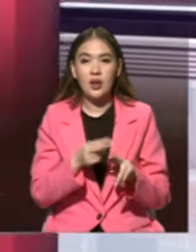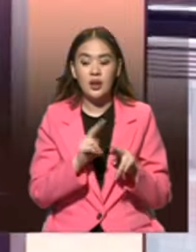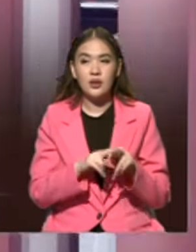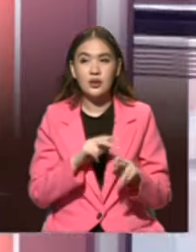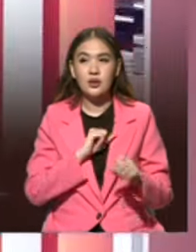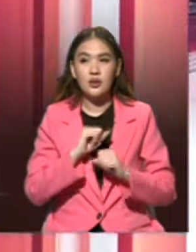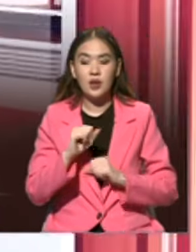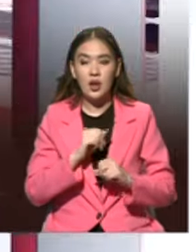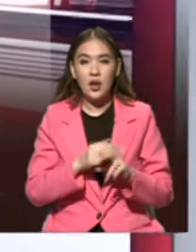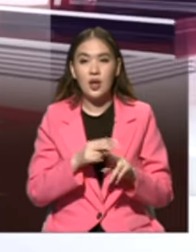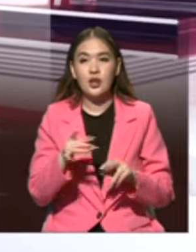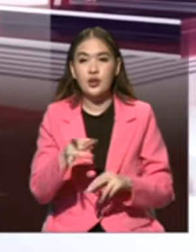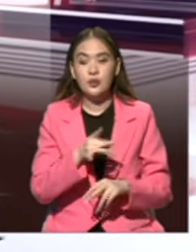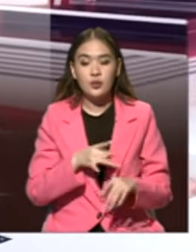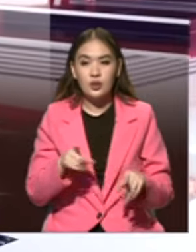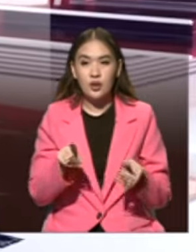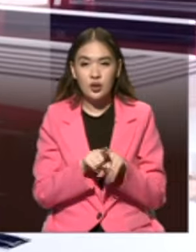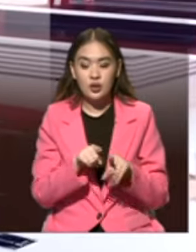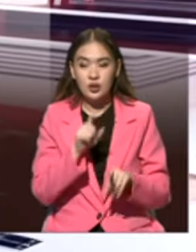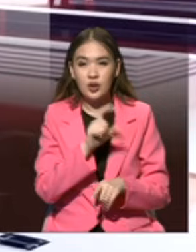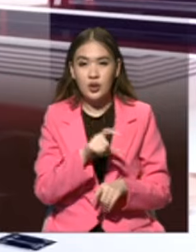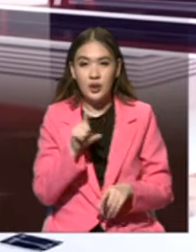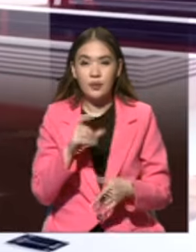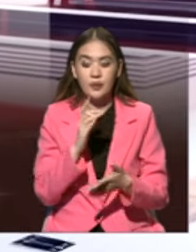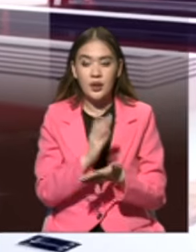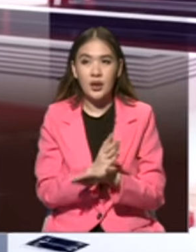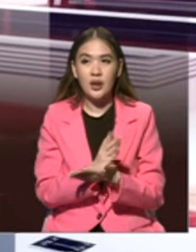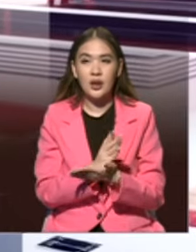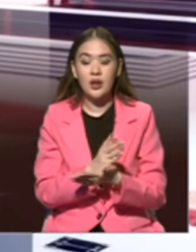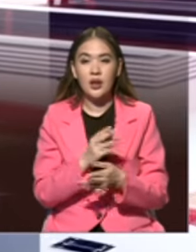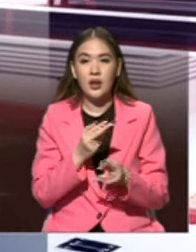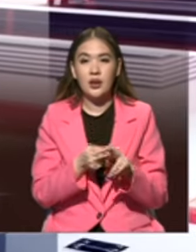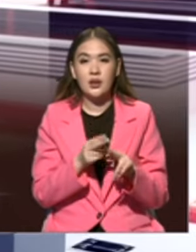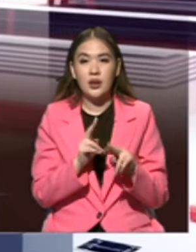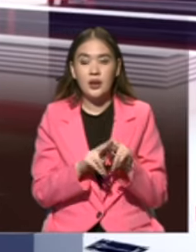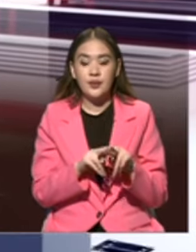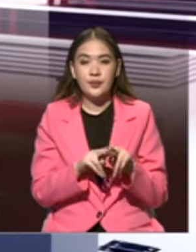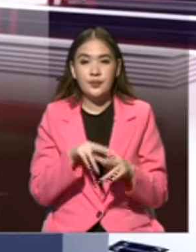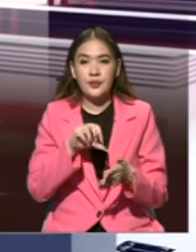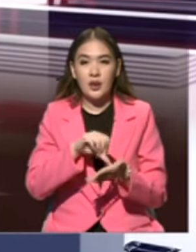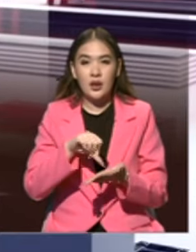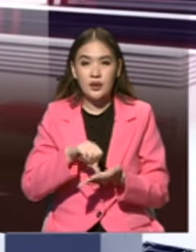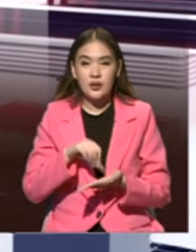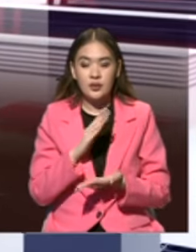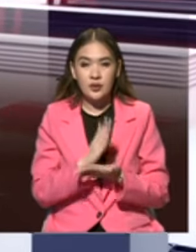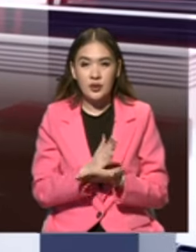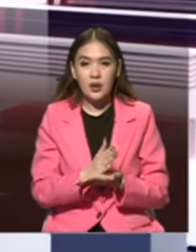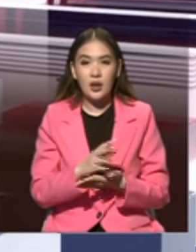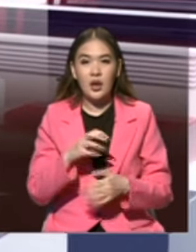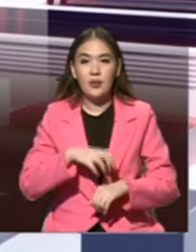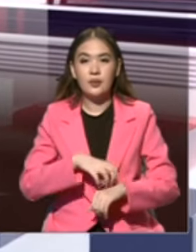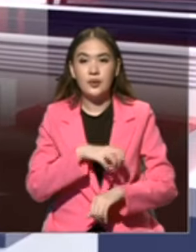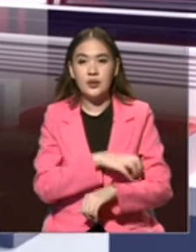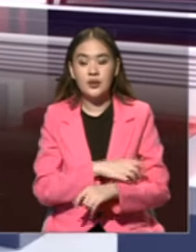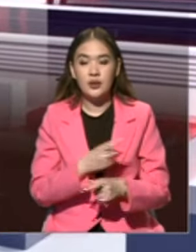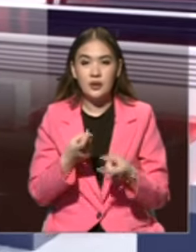ұйымы бар, республикалық ұйым. Ол жерде де ардагерлер ұйымының өкілі бар, қатысып отыр біздерде. Комиссияда бар.